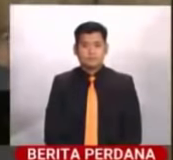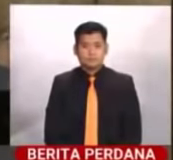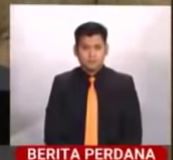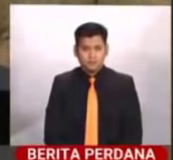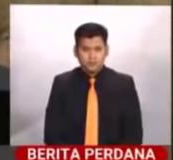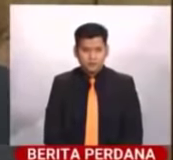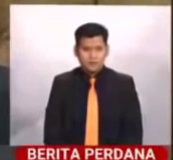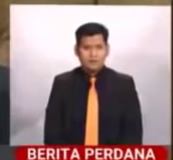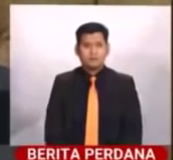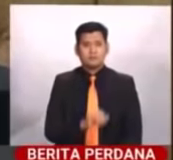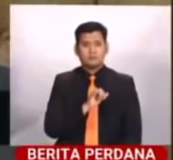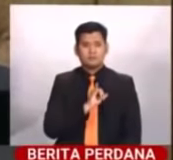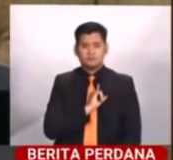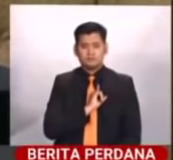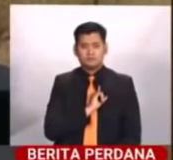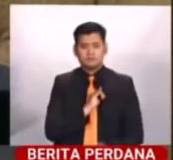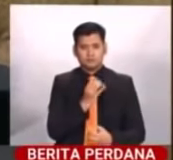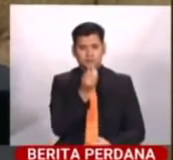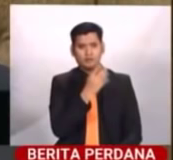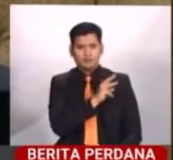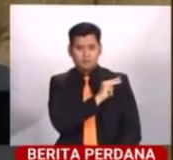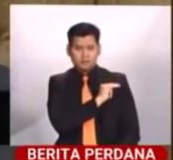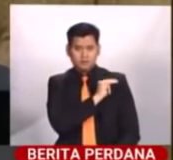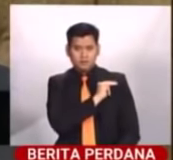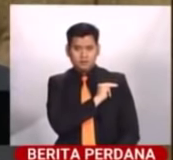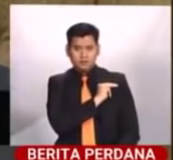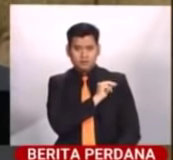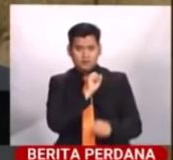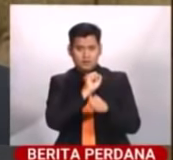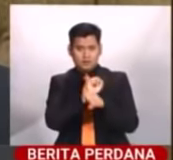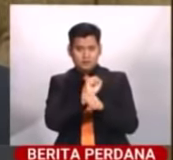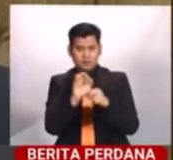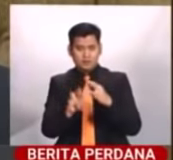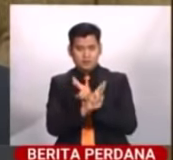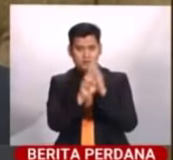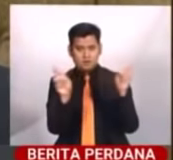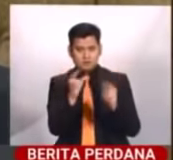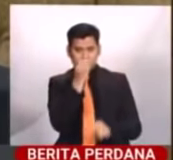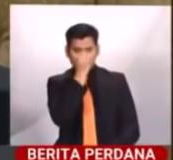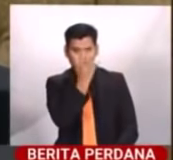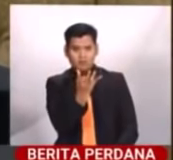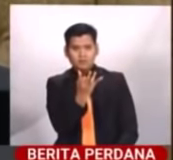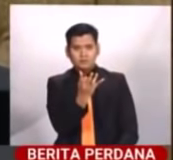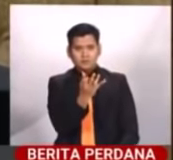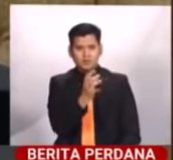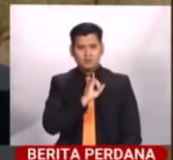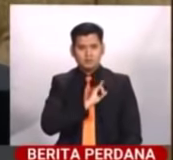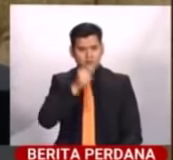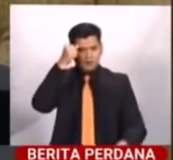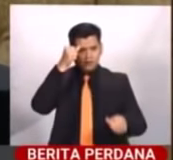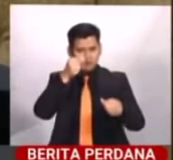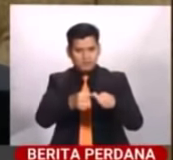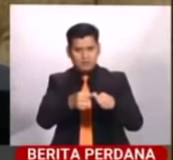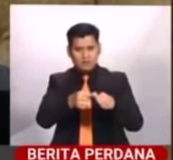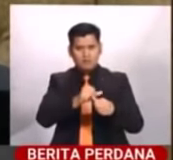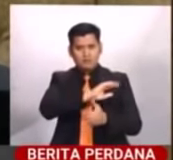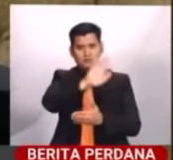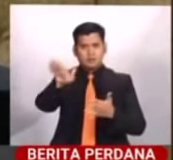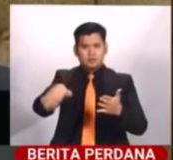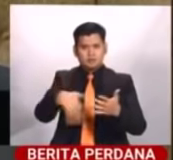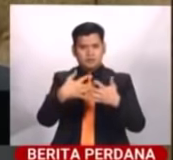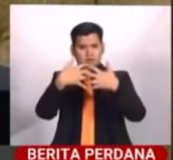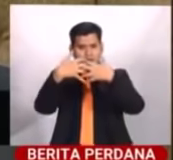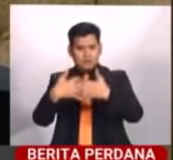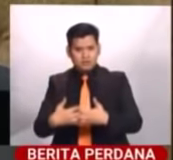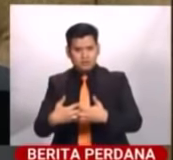I call and I just want to remind the construction industry players to abide with